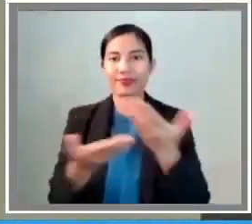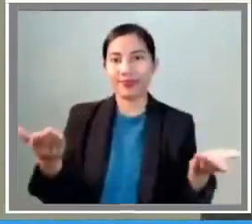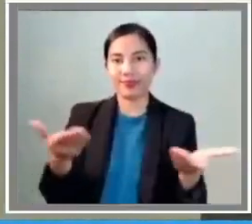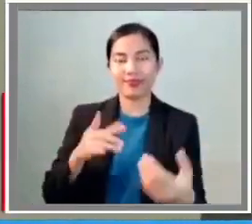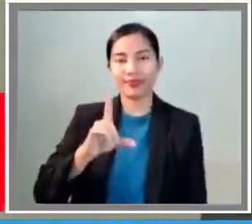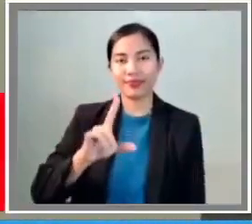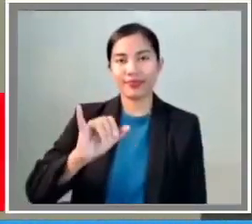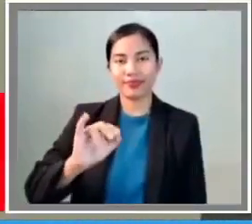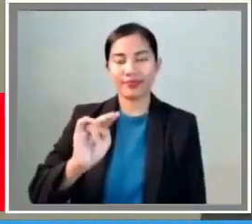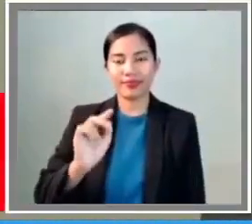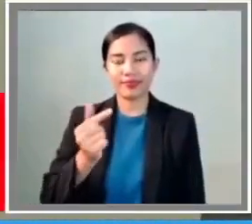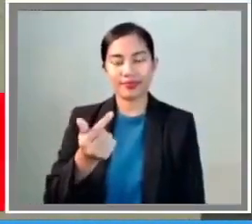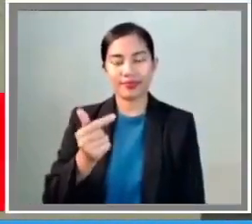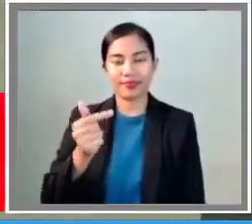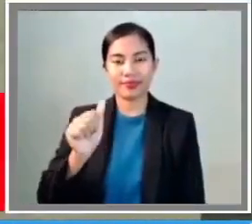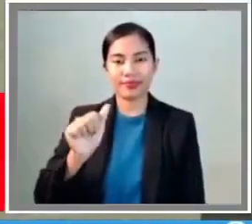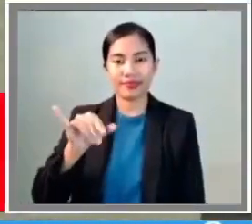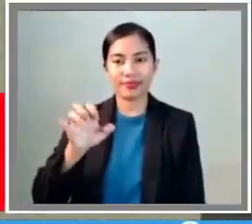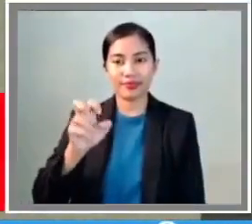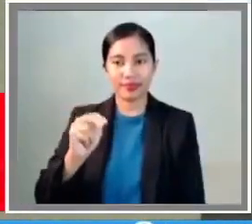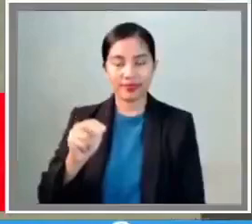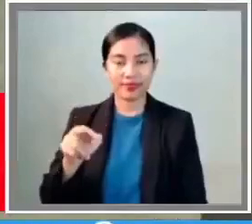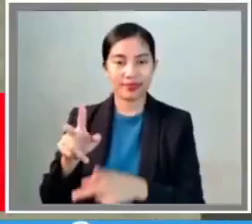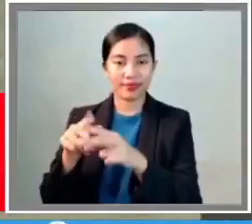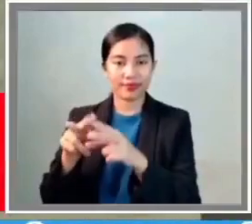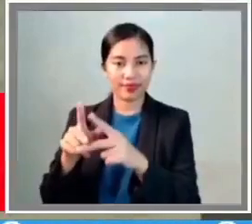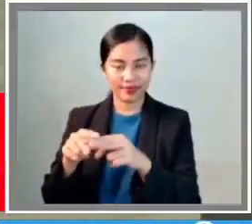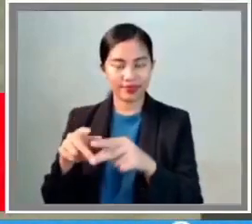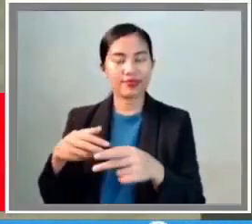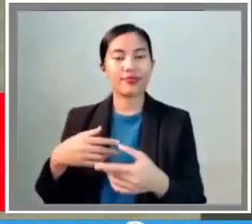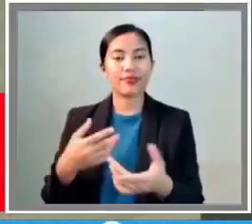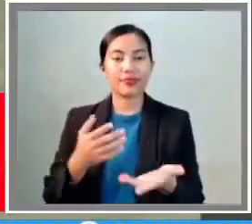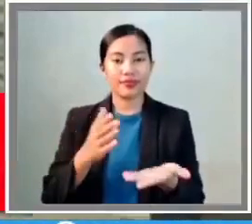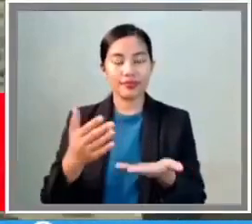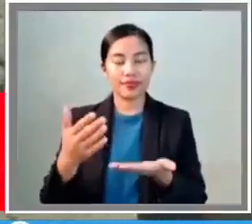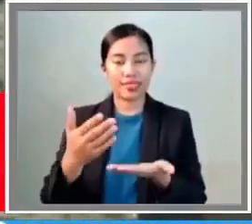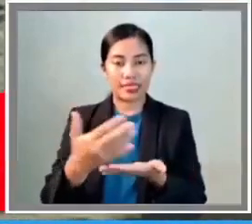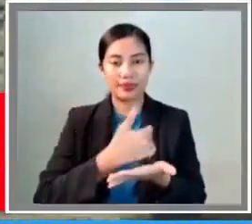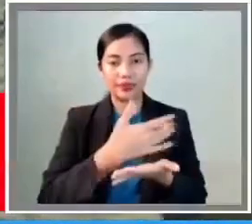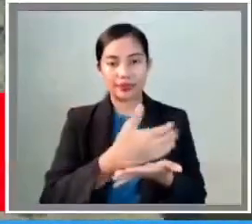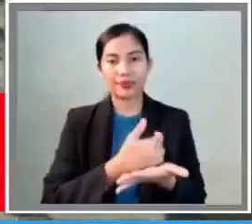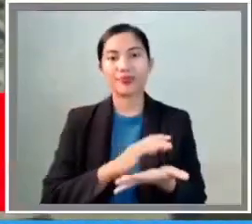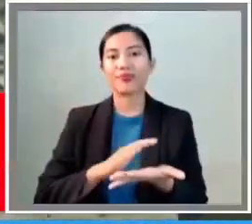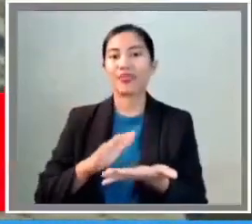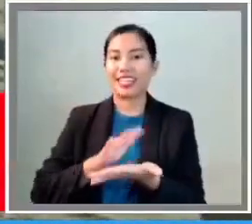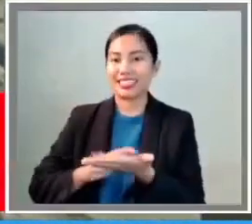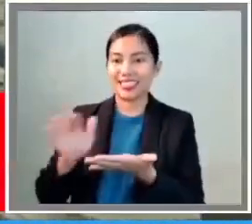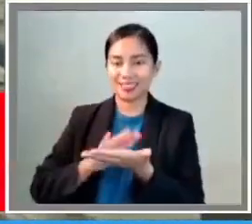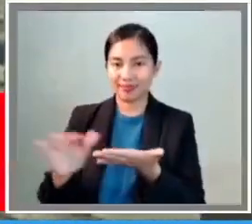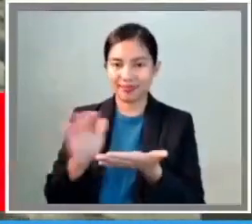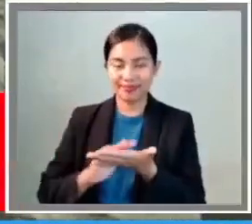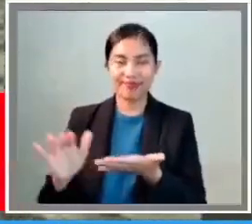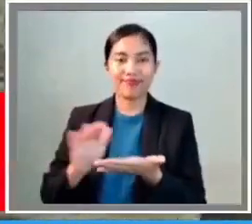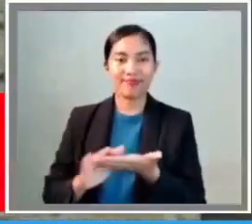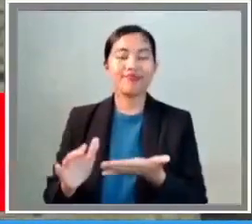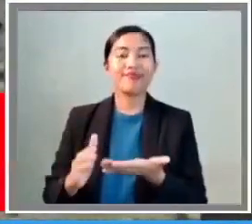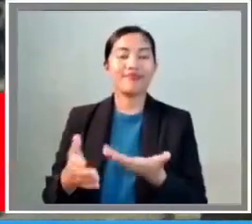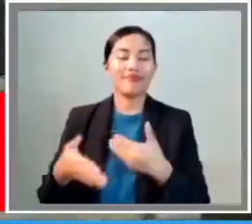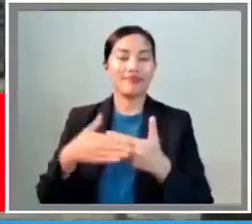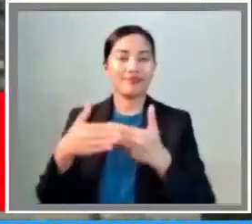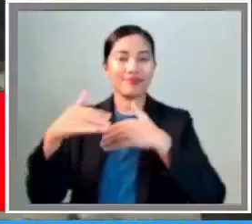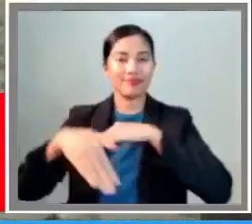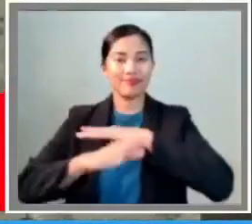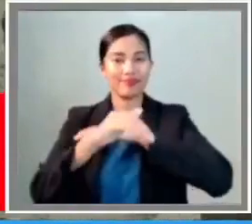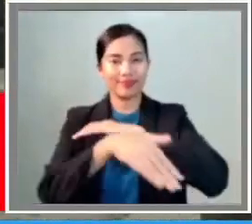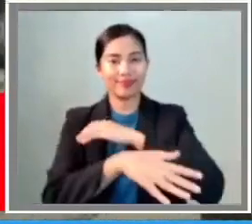silang kulot ng mga kalat na naiwan sa beachfront na mga nakisaya sa Pistay Dayat o Sea Festival. Kasama rin po nilang ilang kamani